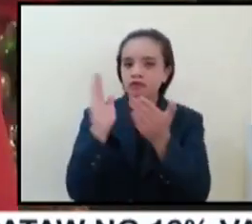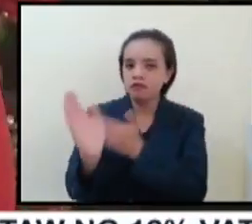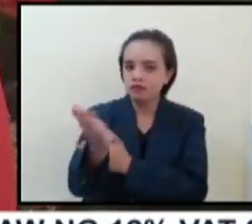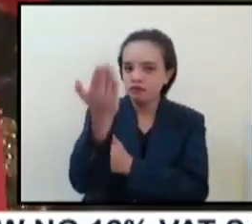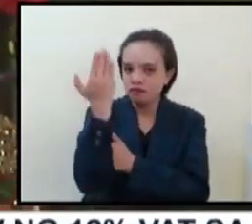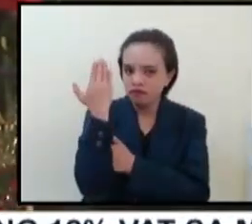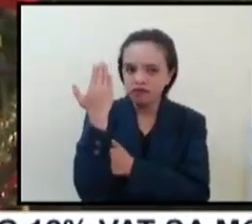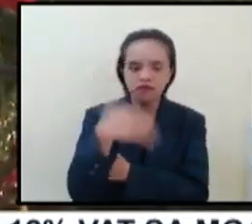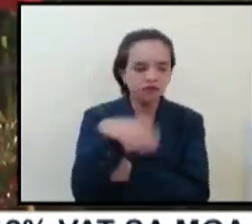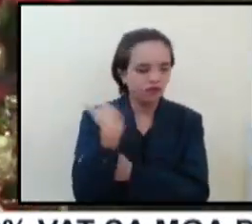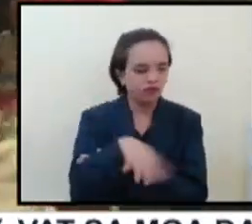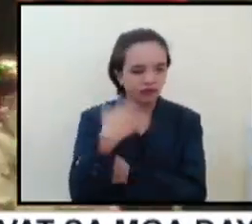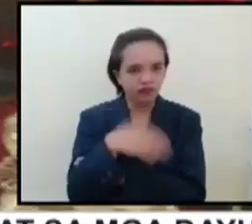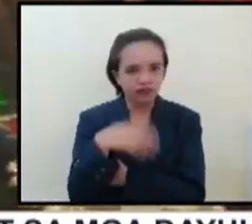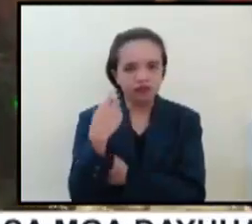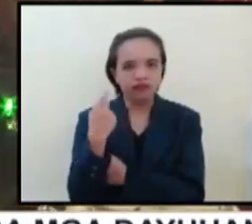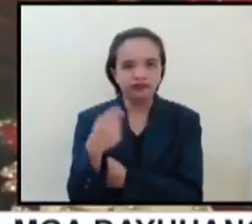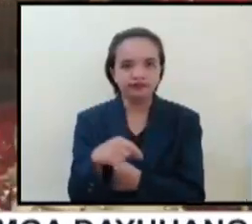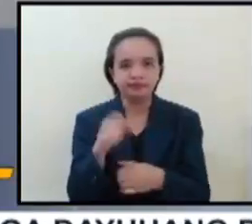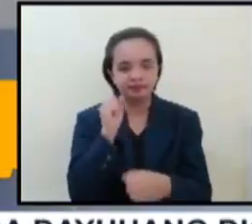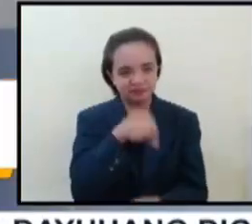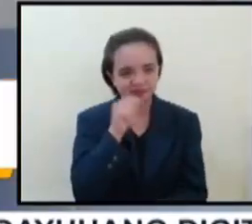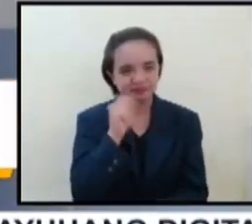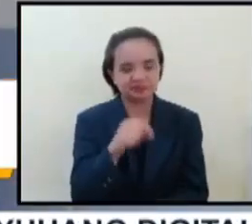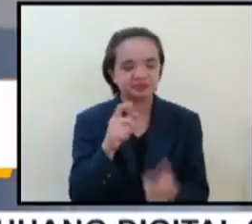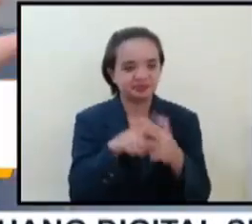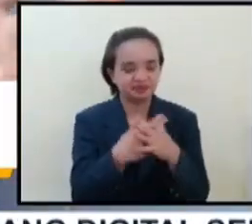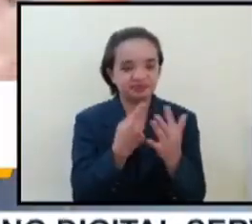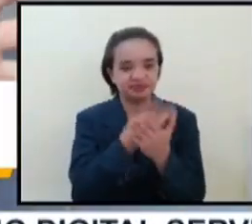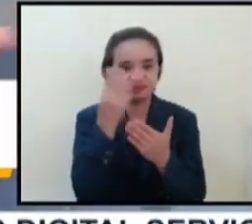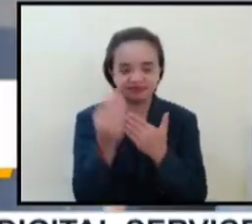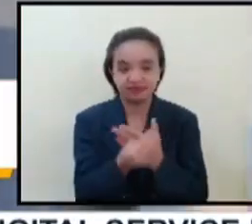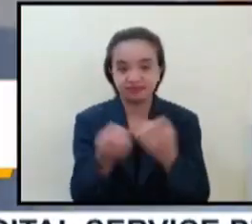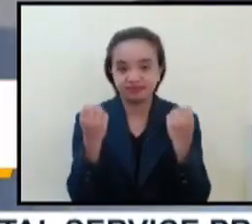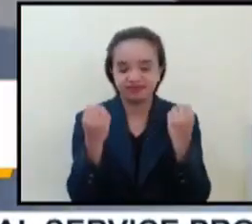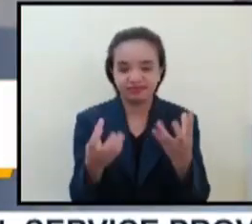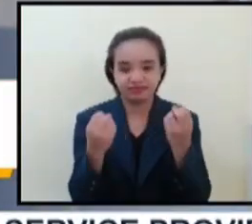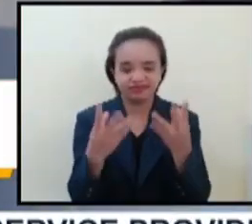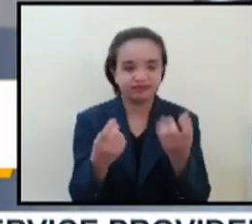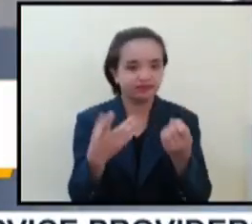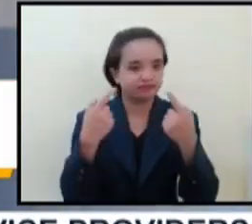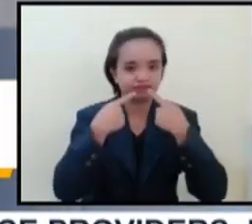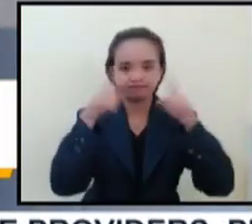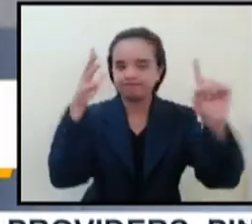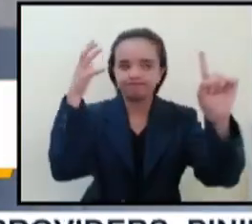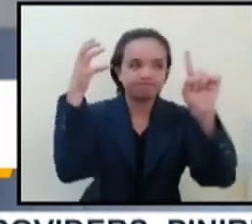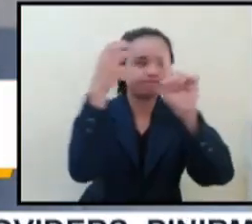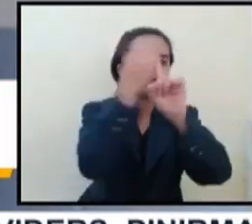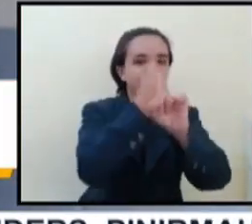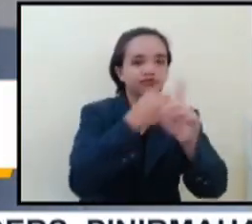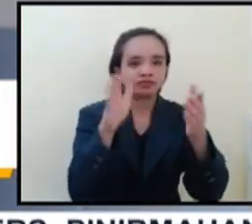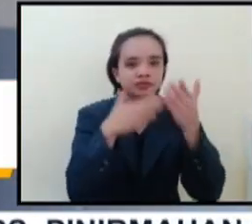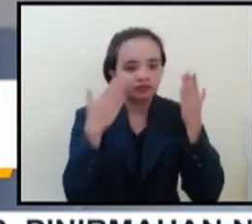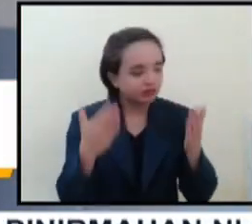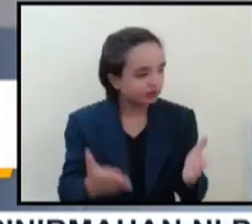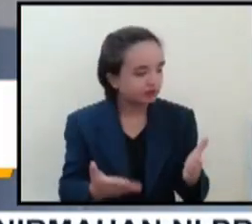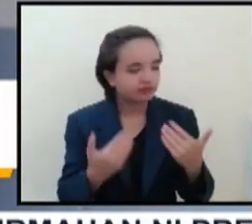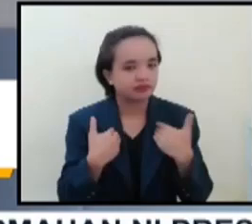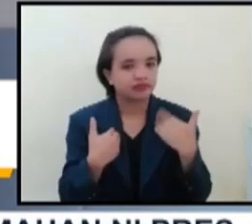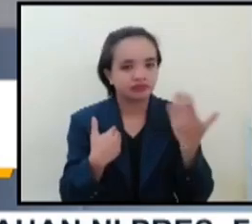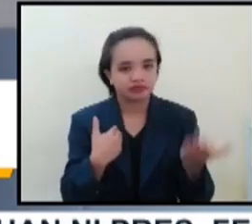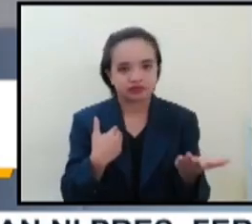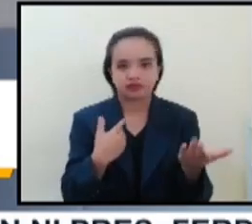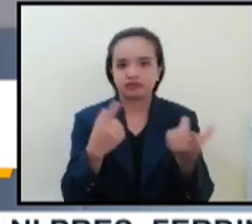mo agad ang umaga namin kanina sa simula ng programa. Marami ka na naging achievements as a singer at may mga pagtatanghal ka na